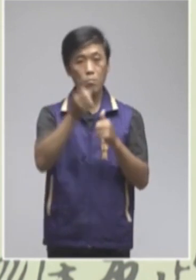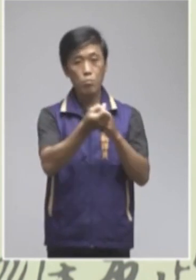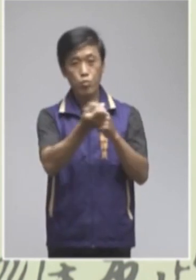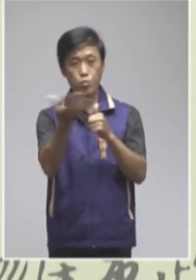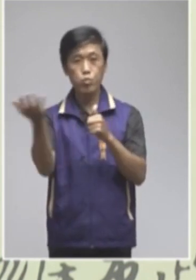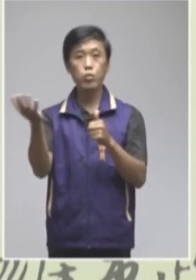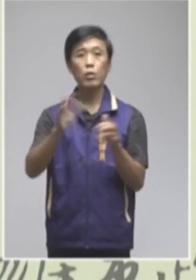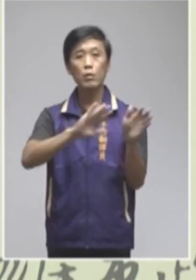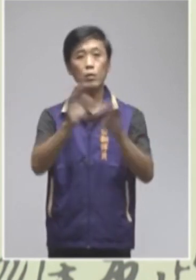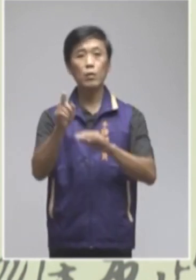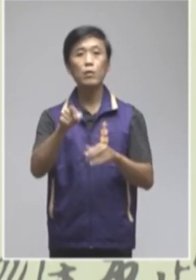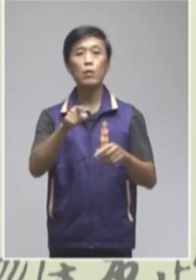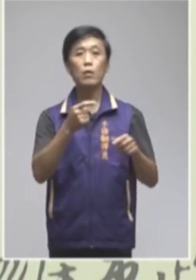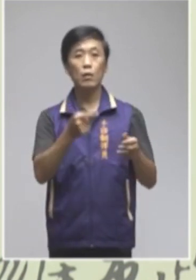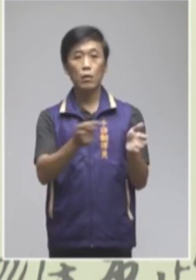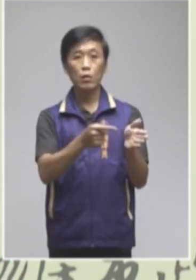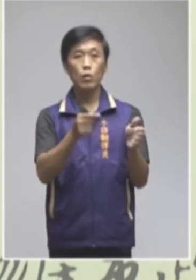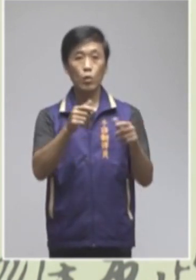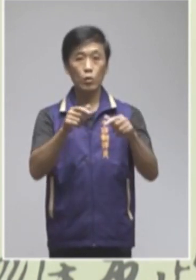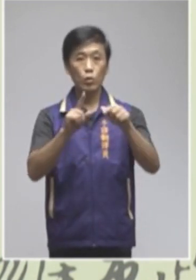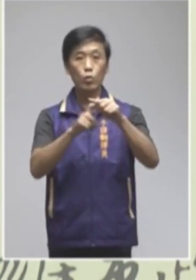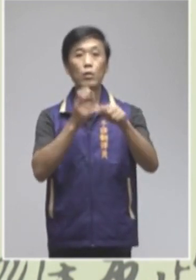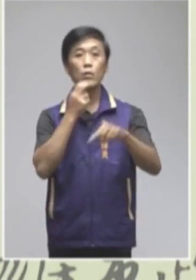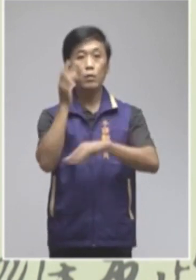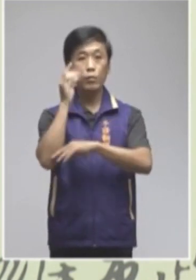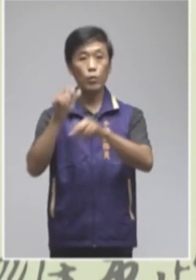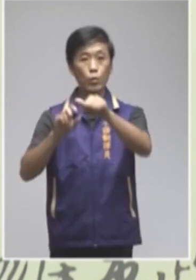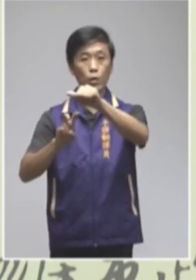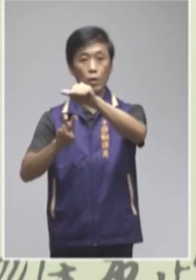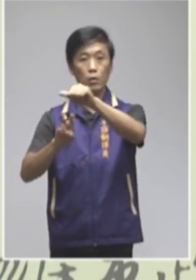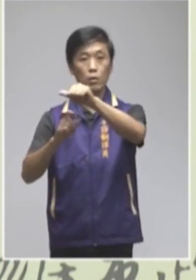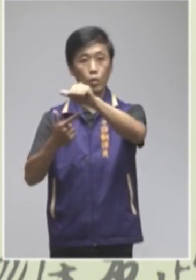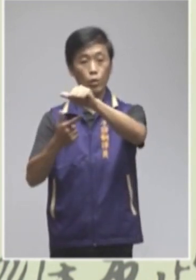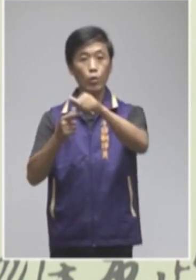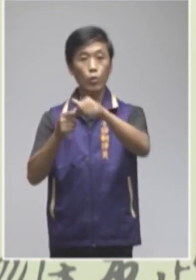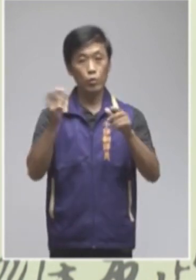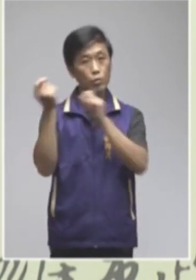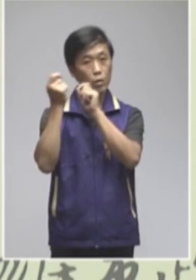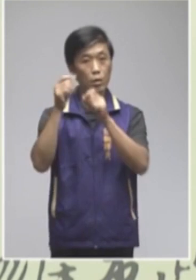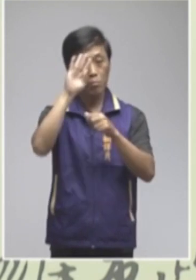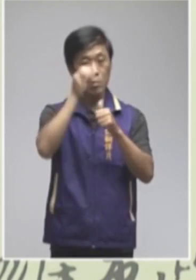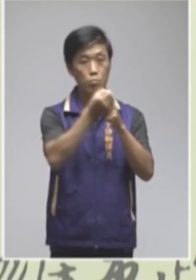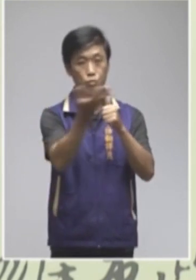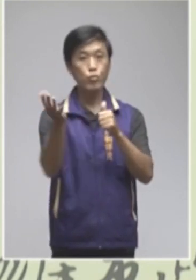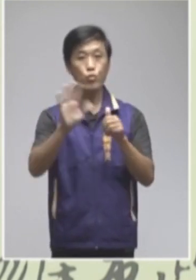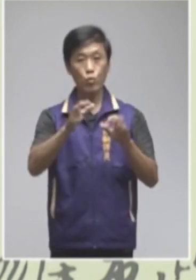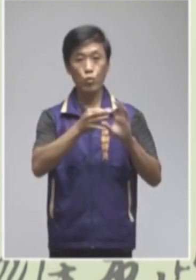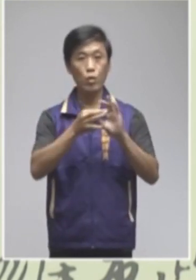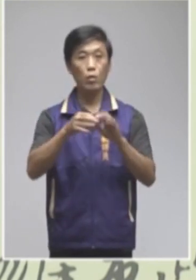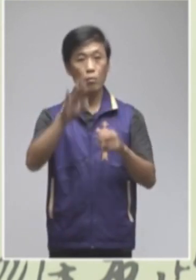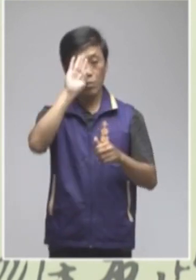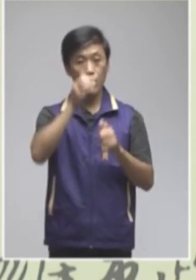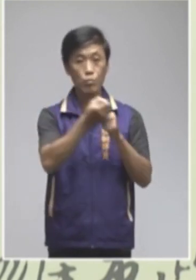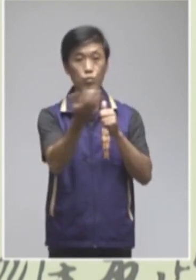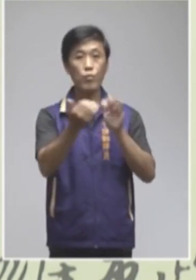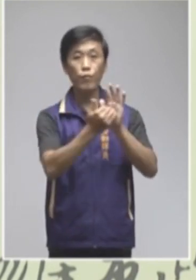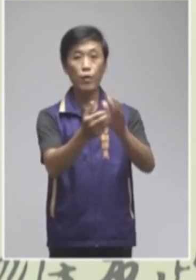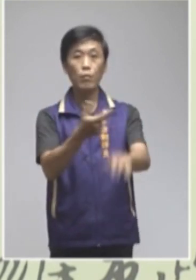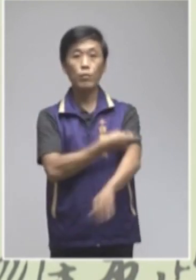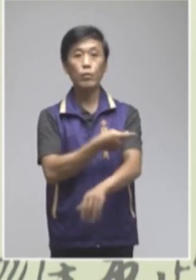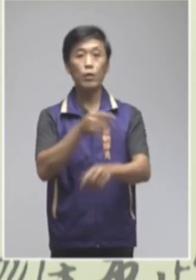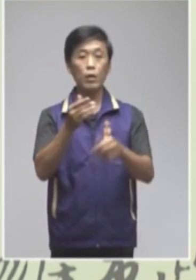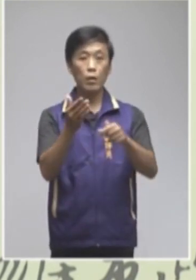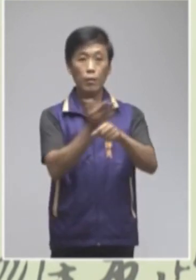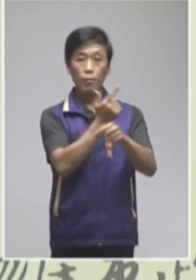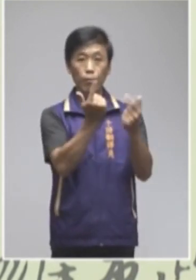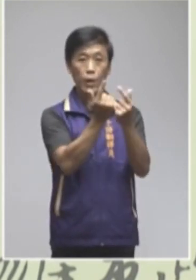这个是中央在5月26号这个卫福部的统计资料，疫苗覆盖率大概在北中南，其实